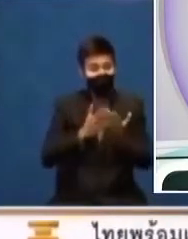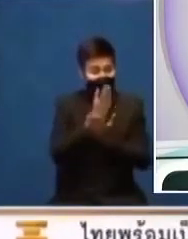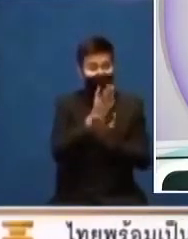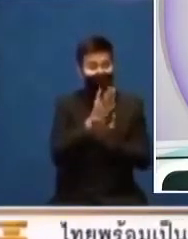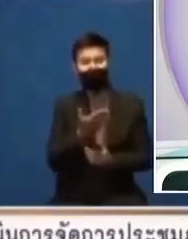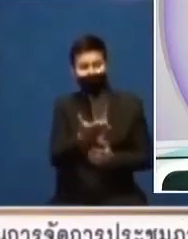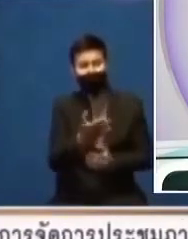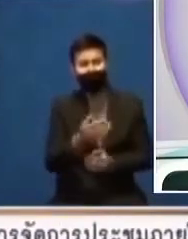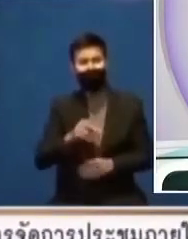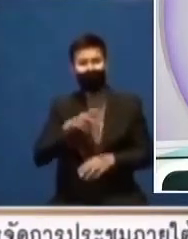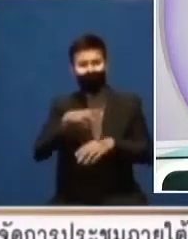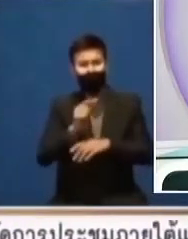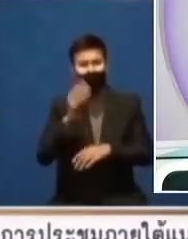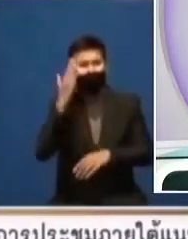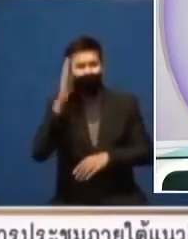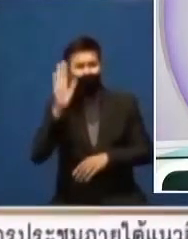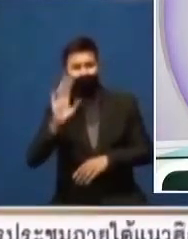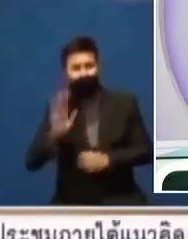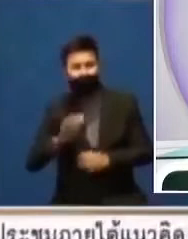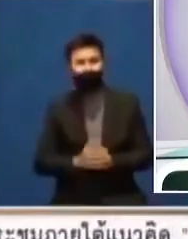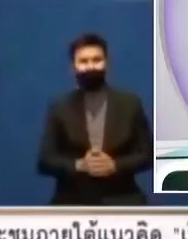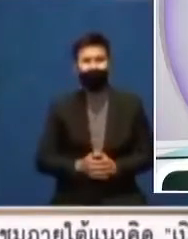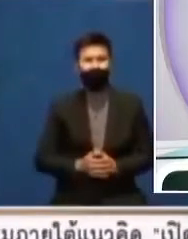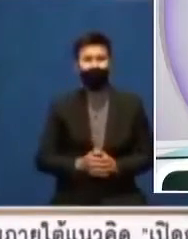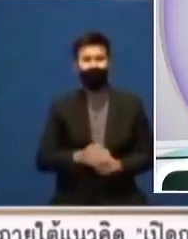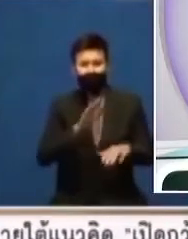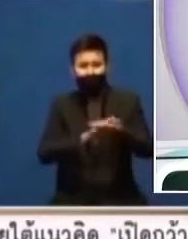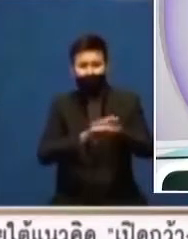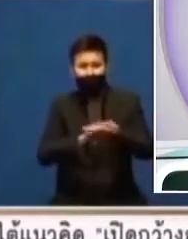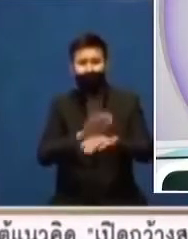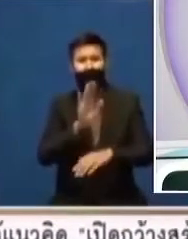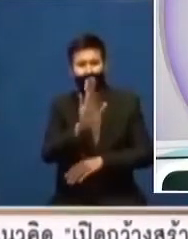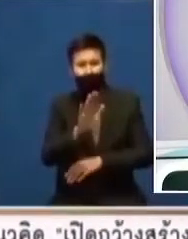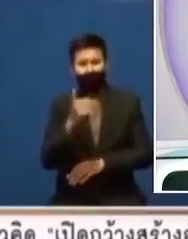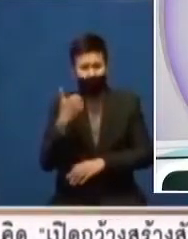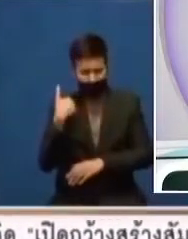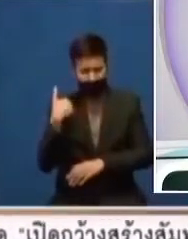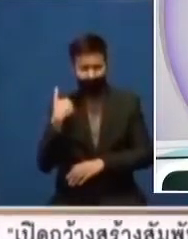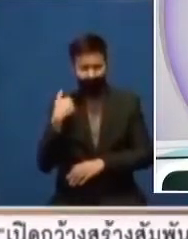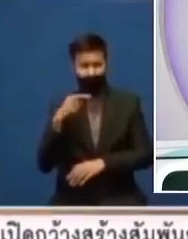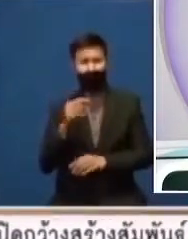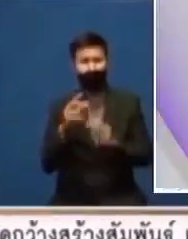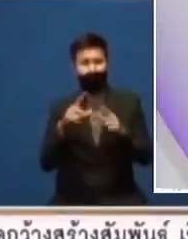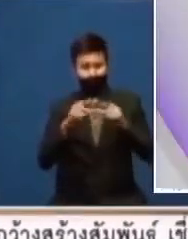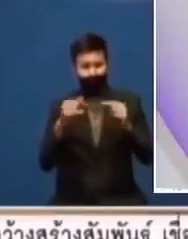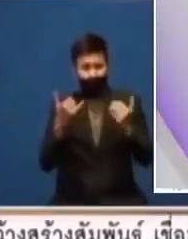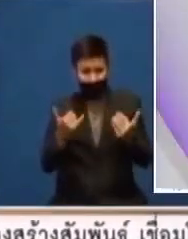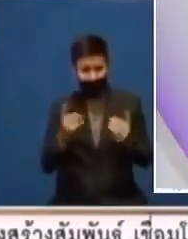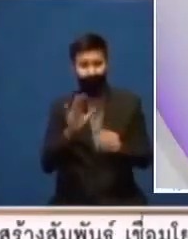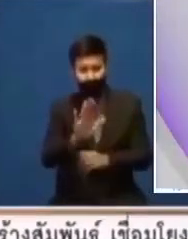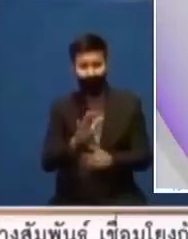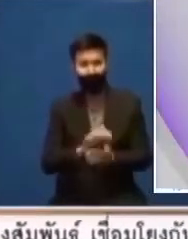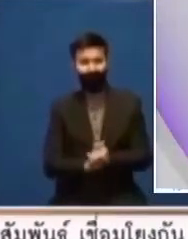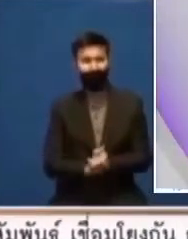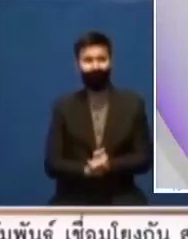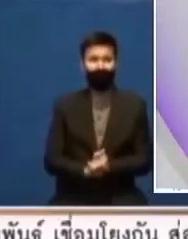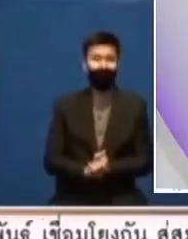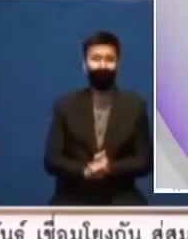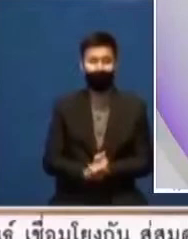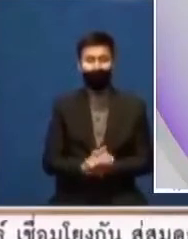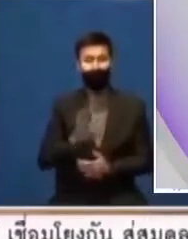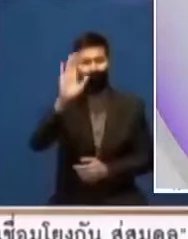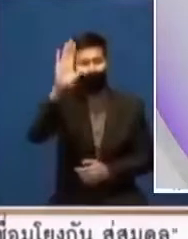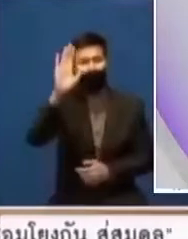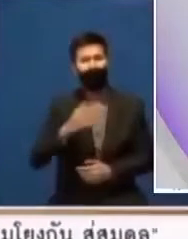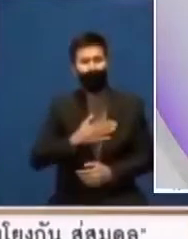นะครับแค่เดินจะไปถามไอ้เรื่องประชาชนชั้น2อะไรเนี่ย ค่ะ นะ ค่ะ แต่ข่าวอีกด้านนึงเนี่ยบอ